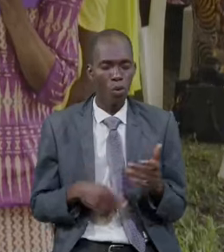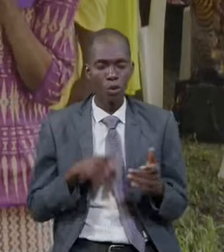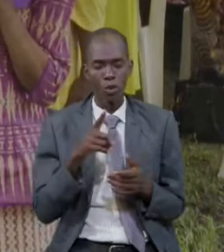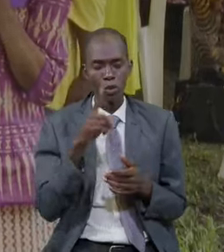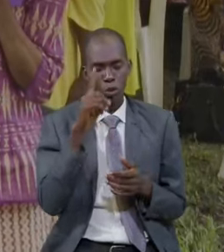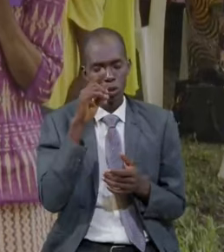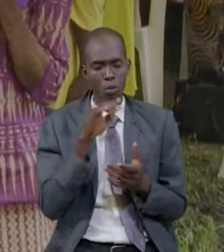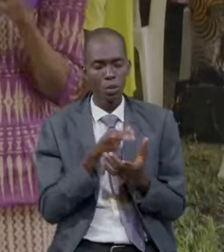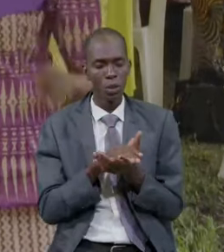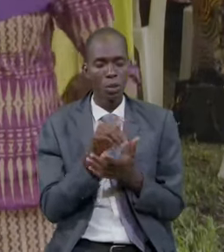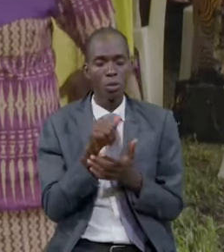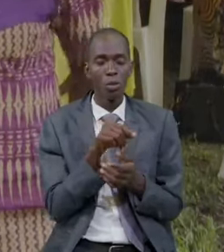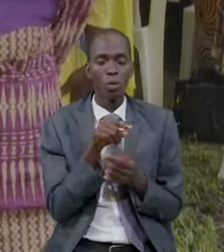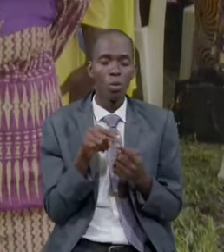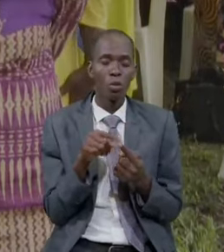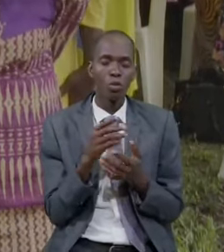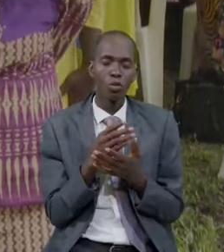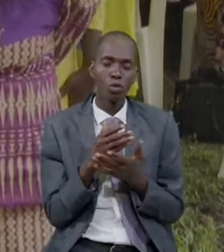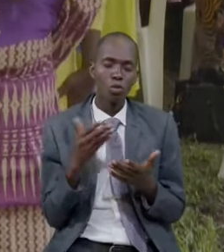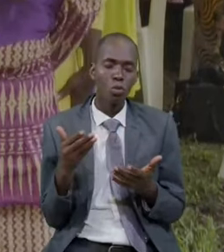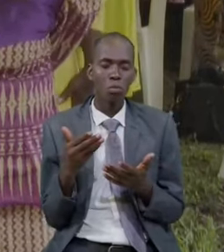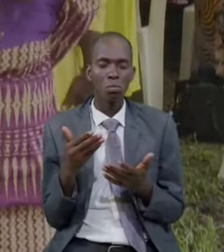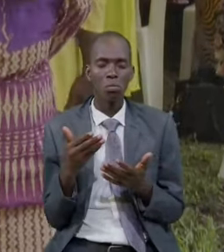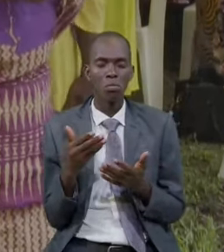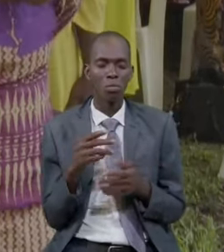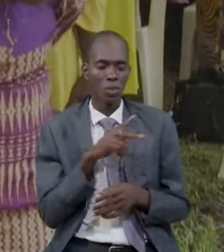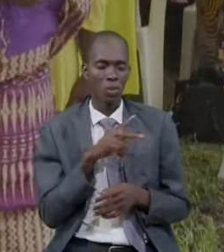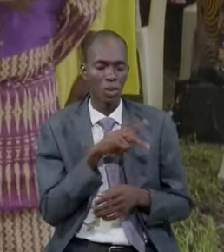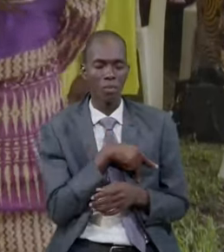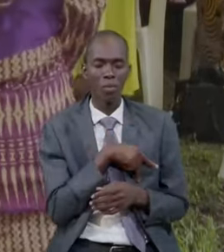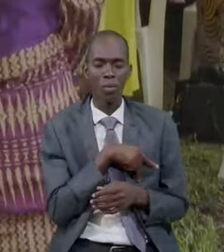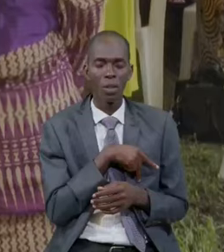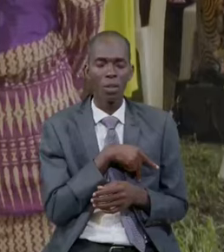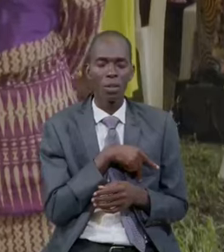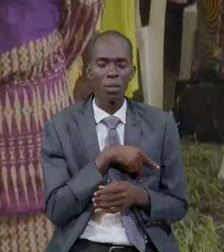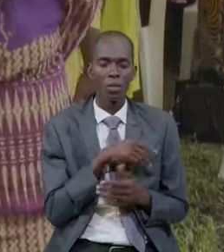Quand certaines personnalités sont devant toi, tu deviens faible.